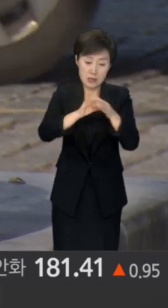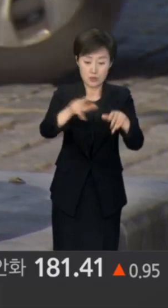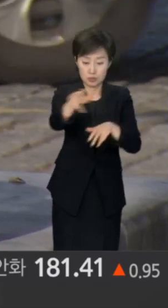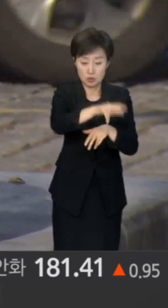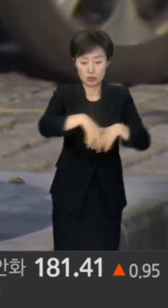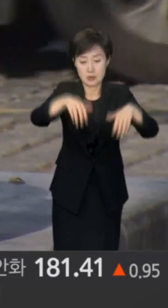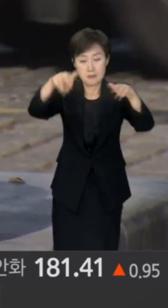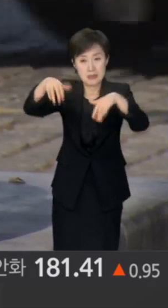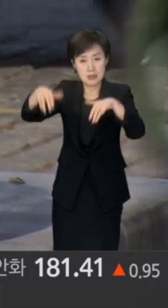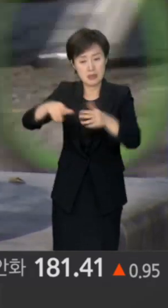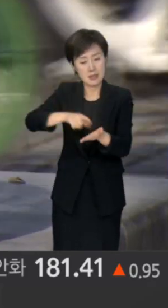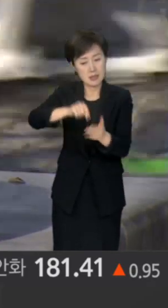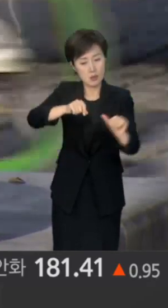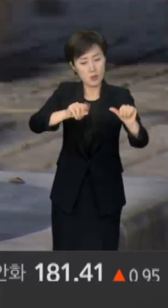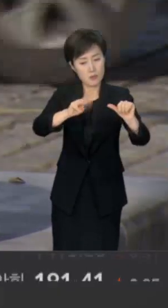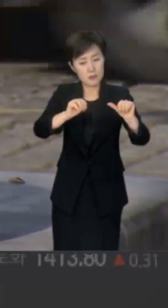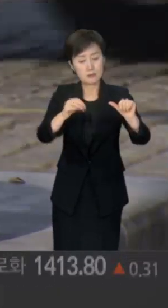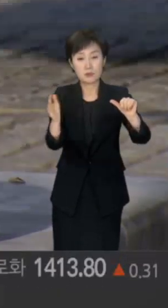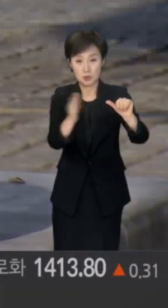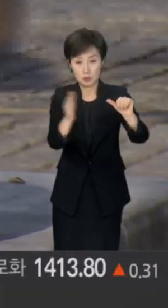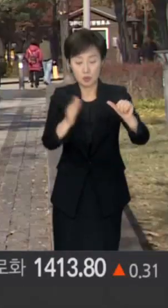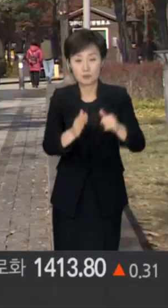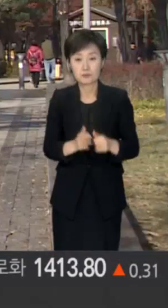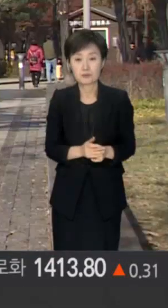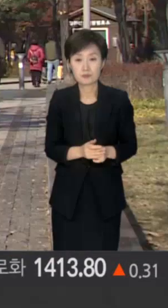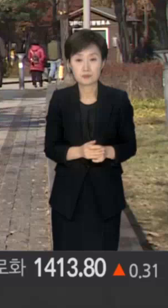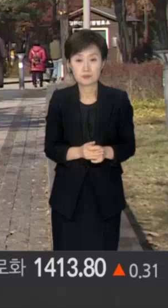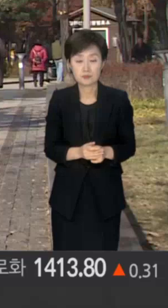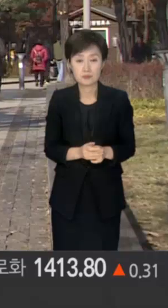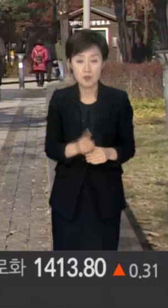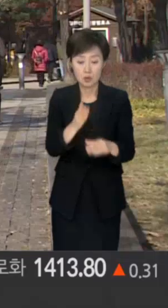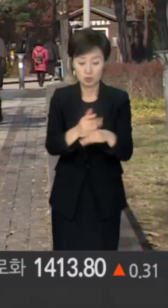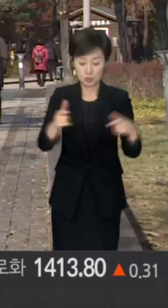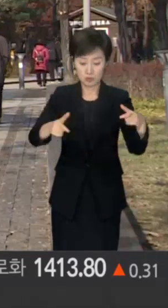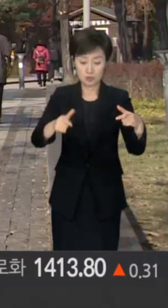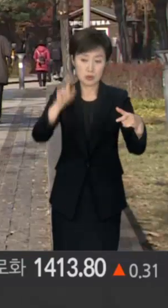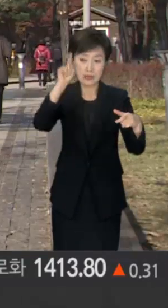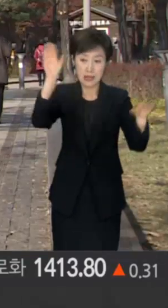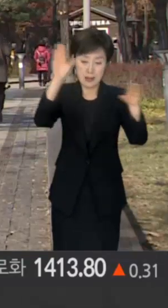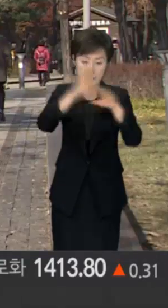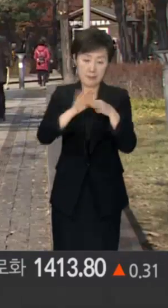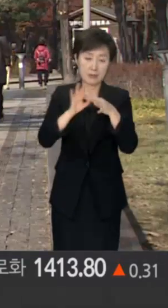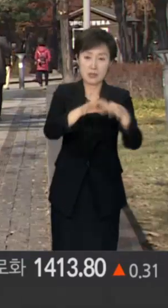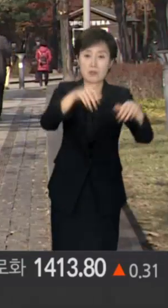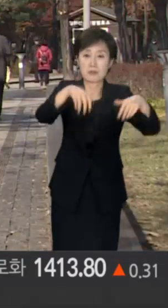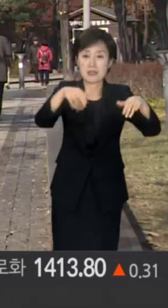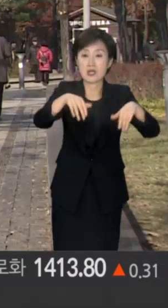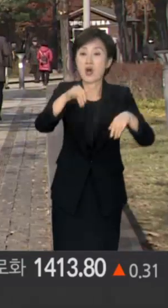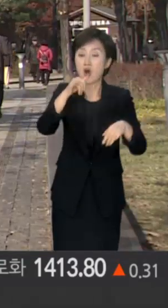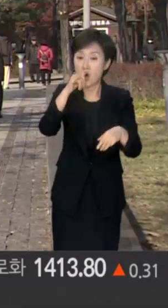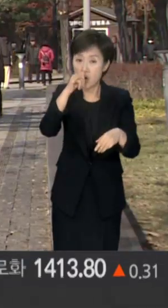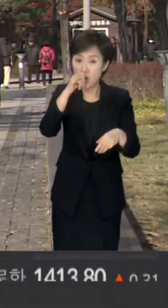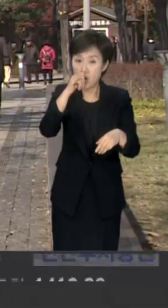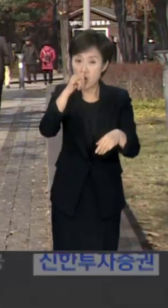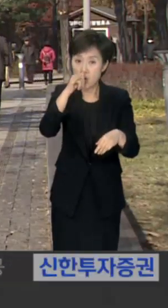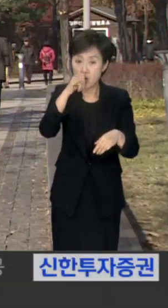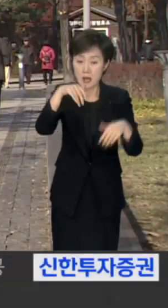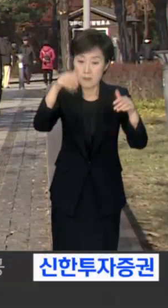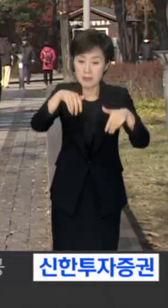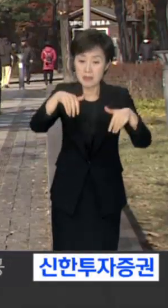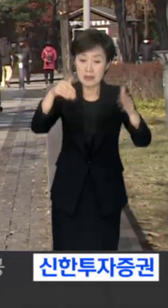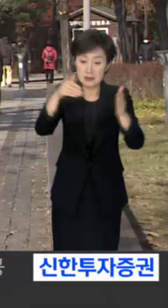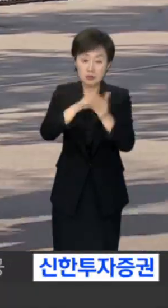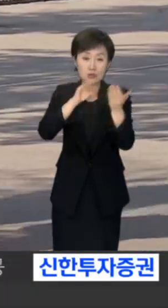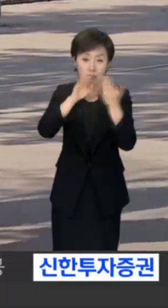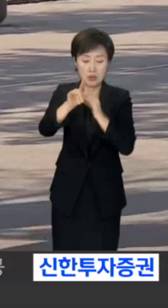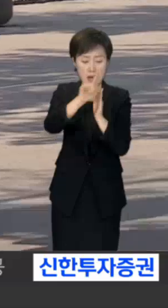전국 곳곳에 5mm 안팎의 비가 조금 내리겠습니다. 중부지방의 비는 내일 밤까지 오락가락 더 이어지겠고요. 이 비구름